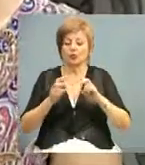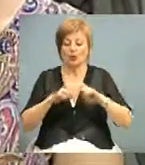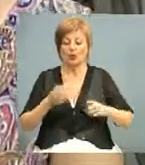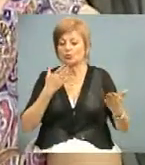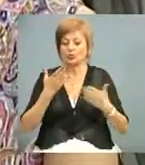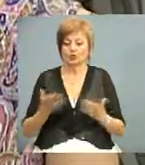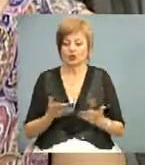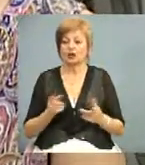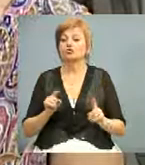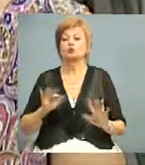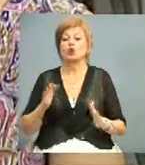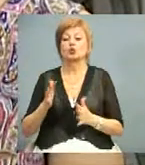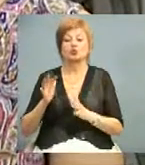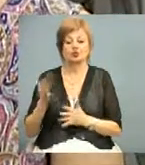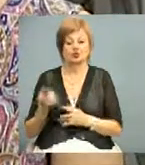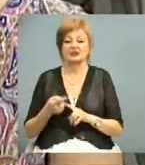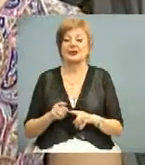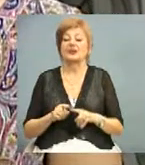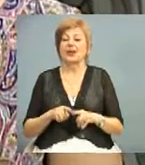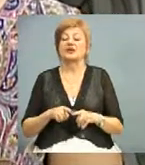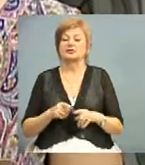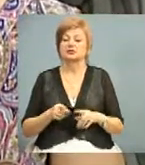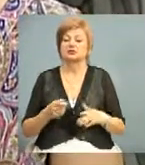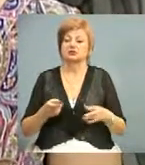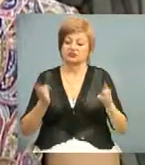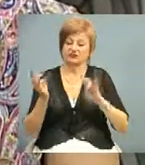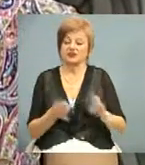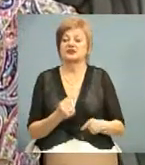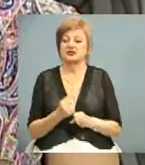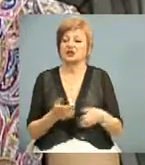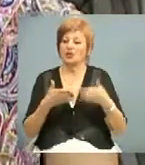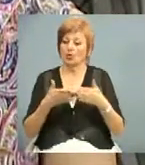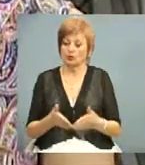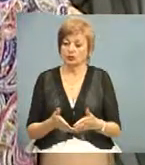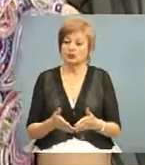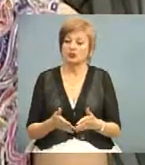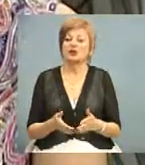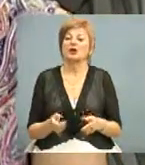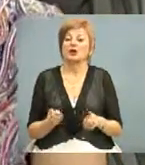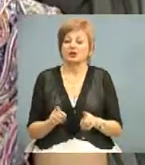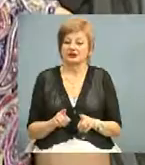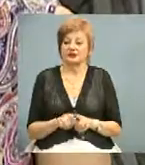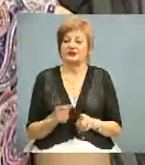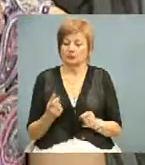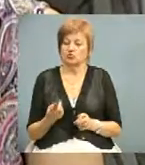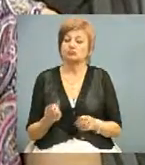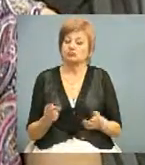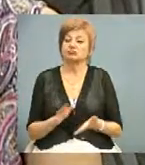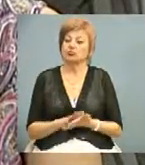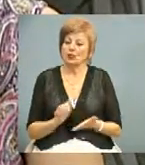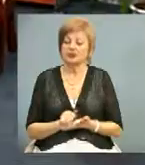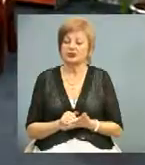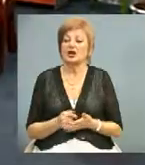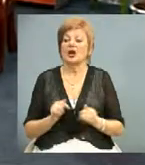що ж там трапилось, як цей льодовик наніс такої великої шкоди. Ну і взагалі льодовик, він такі от вони шкідники. Тож, більше